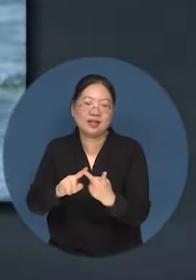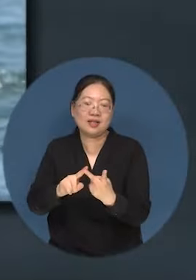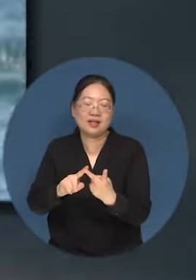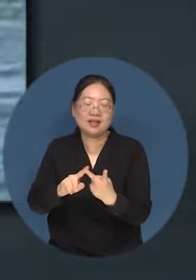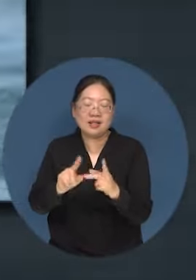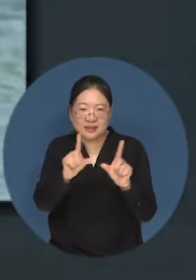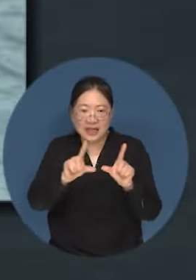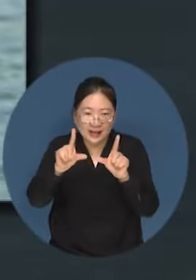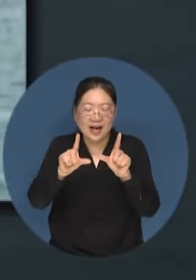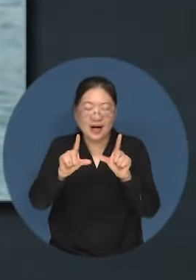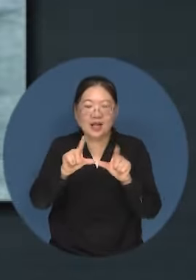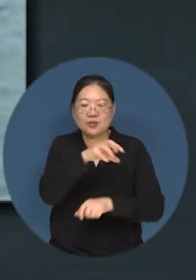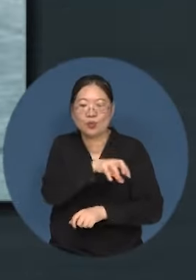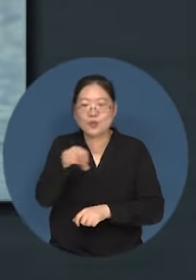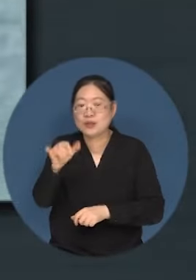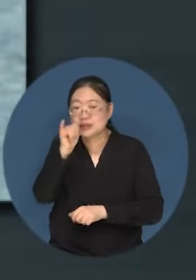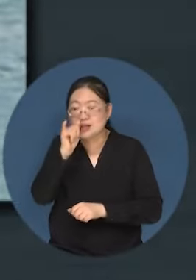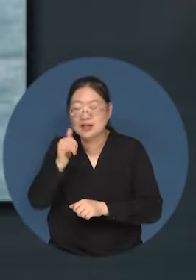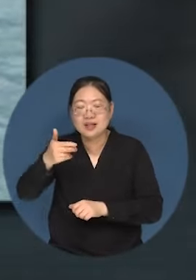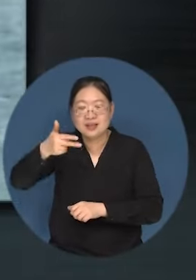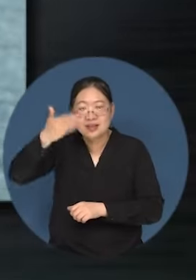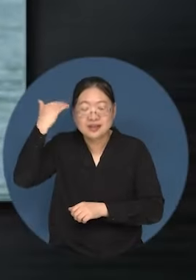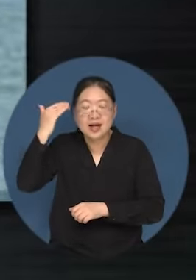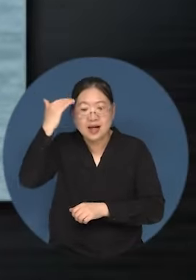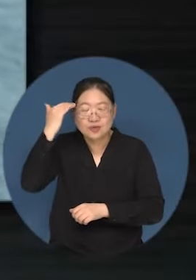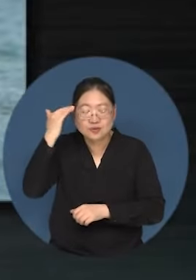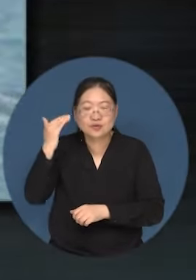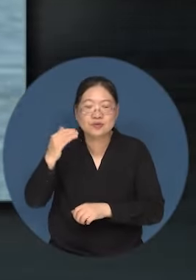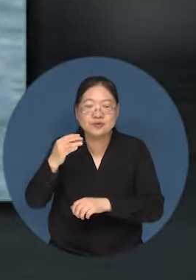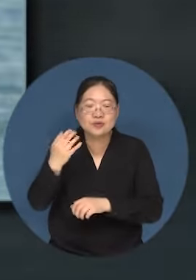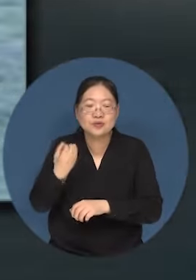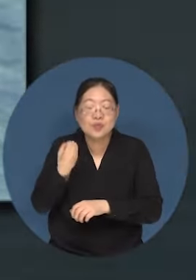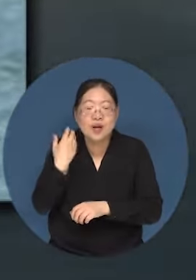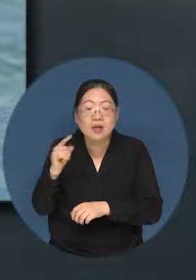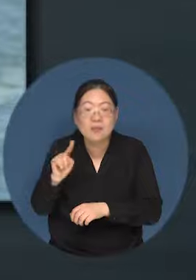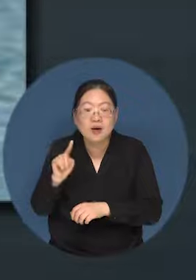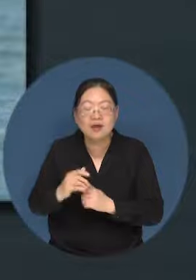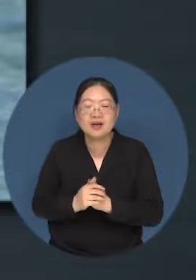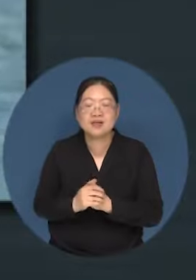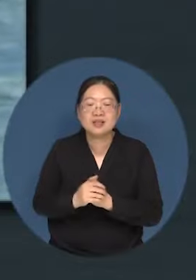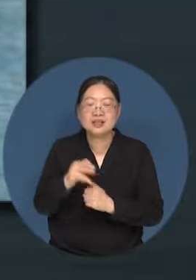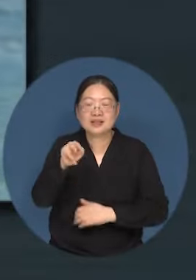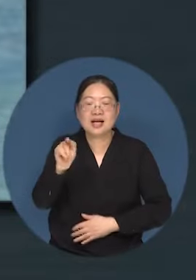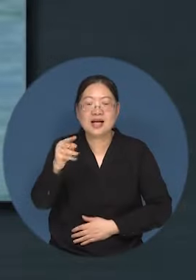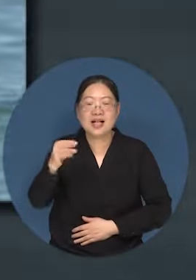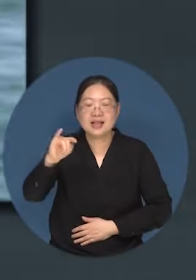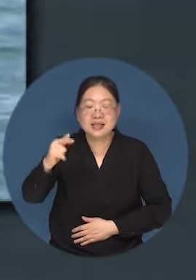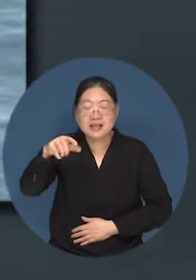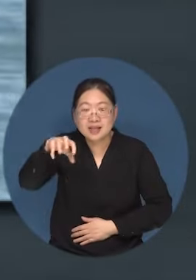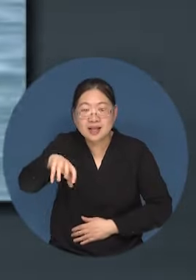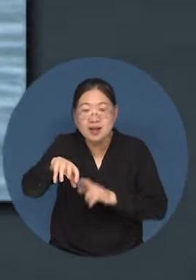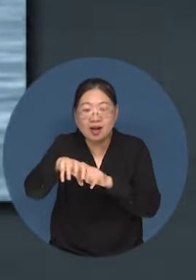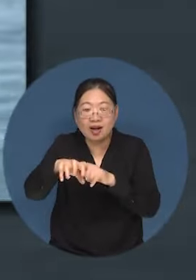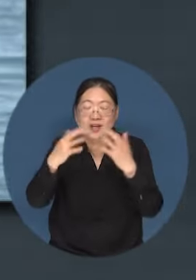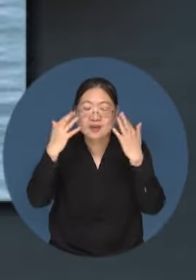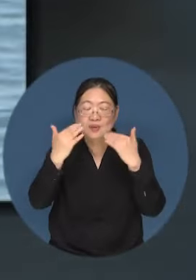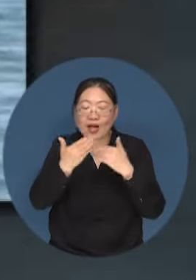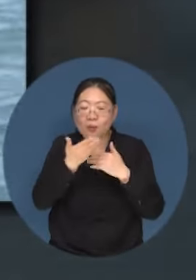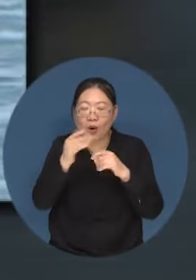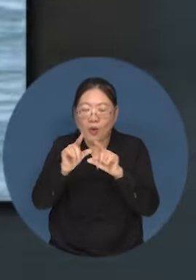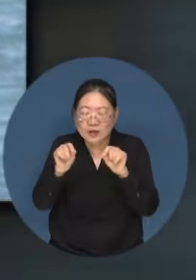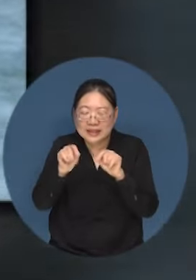있는데 예전에 이제 한국계 개군은 그 캄차카나 이제 살린 쪽에서 여름에 이렇게 먹이 활동을